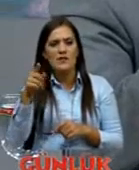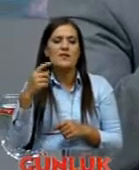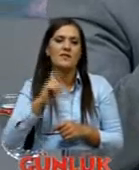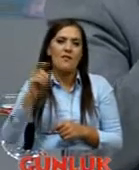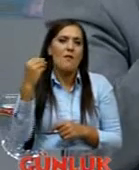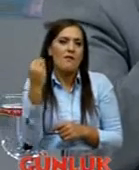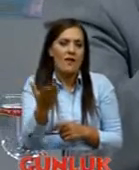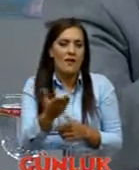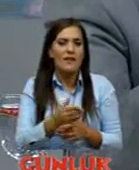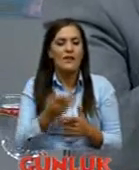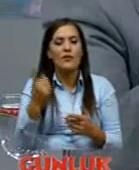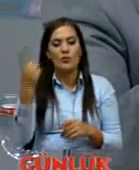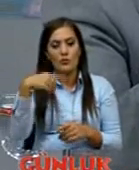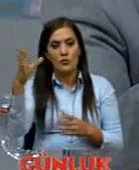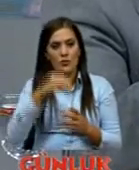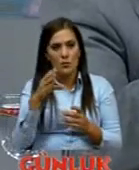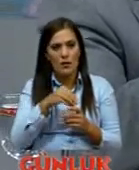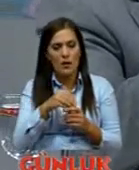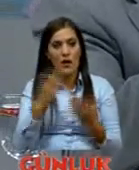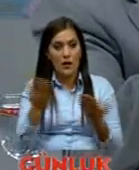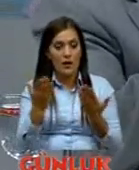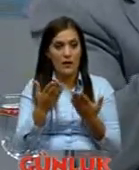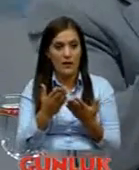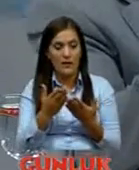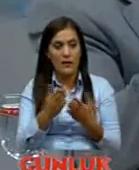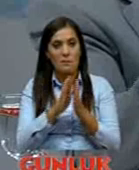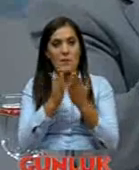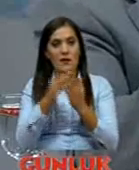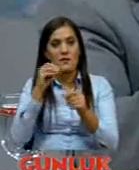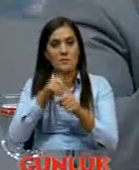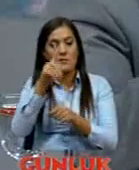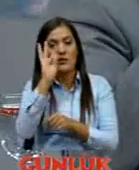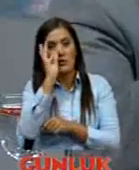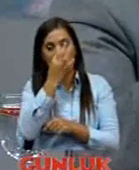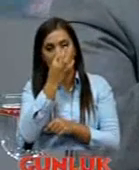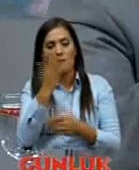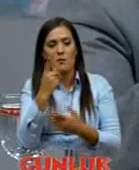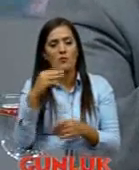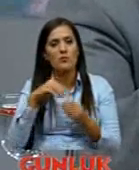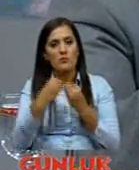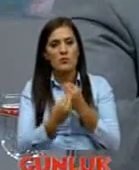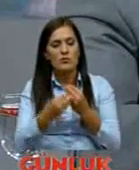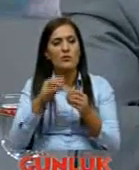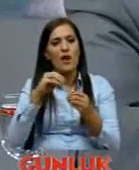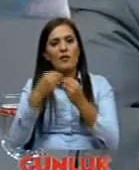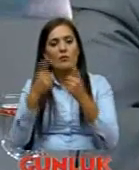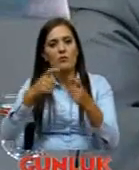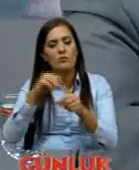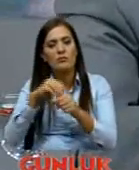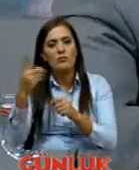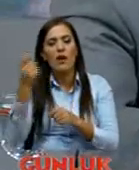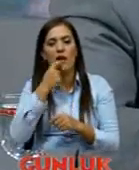verdiniz. Öyle yani, değil mi? Yani dün toplandı. Eğer Mersin'den bir çilek veya muz geliyorsa, Anamur'dan